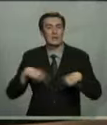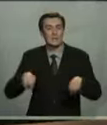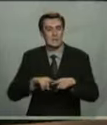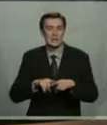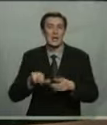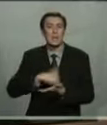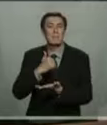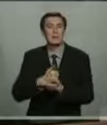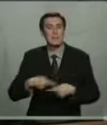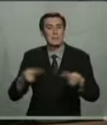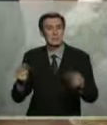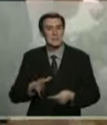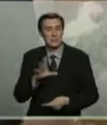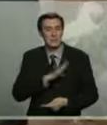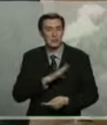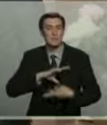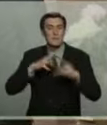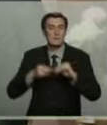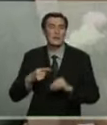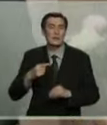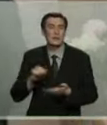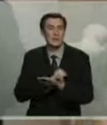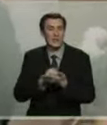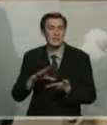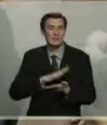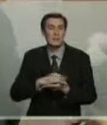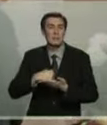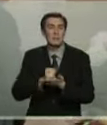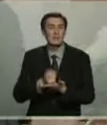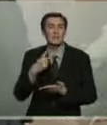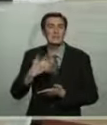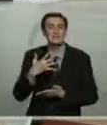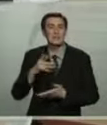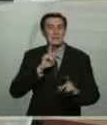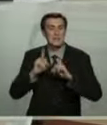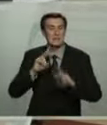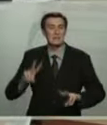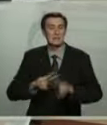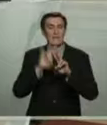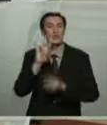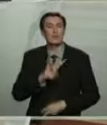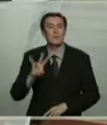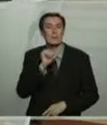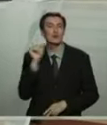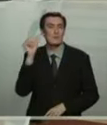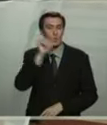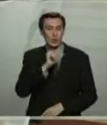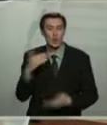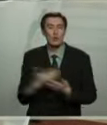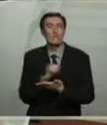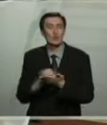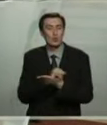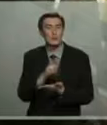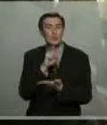объединении. Базой для его подписания стали выводы декларации, которая была принята в рамках 25-й сессии в Астане в ноябре прошлого года. Новый